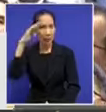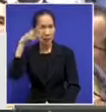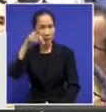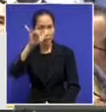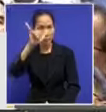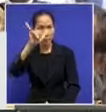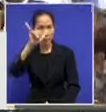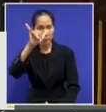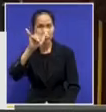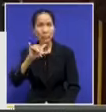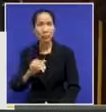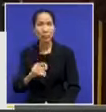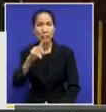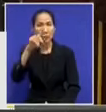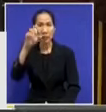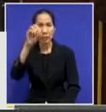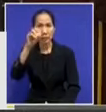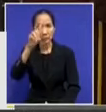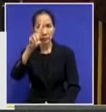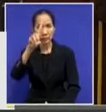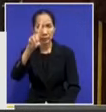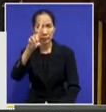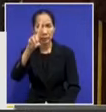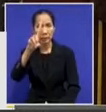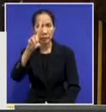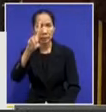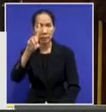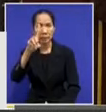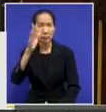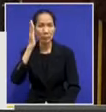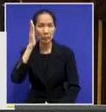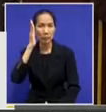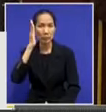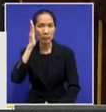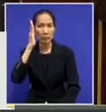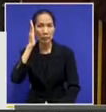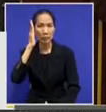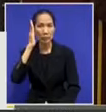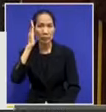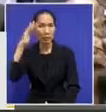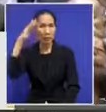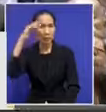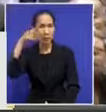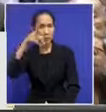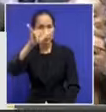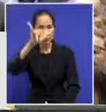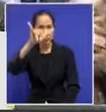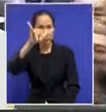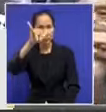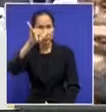จันทร์โอชาครับ 151นายเชิดศักดิ์สันติวรวุฒิ พลเอกประยุทธ์จันทร์โอชา